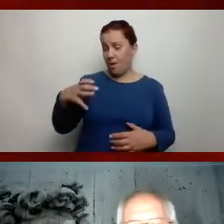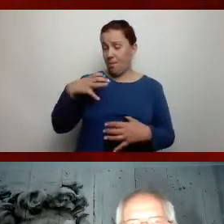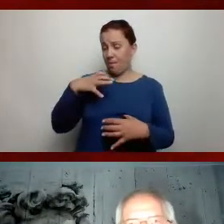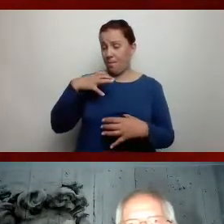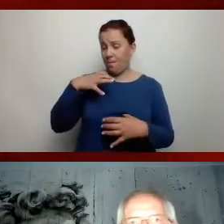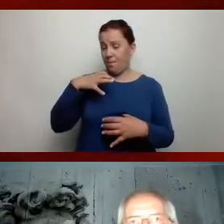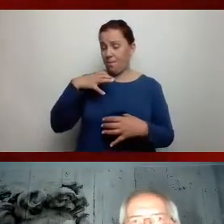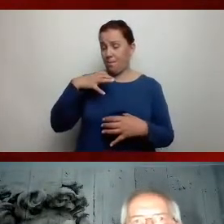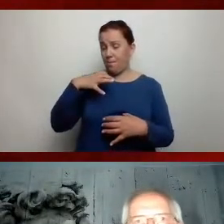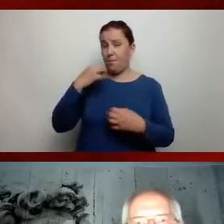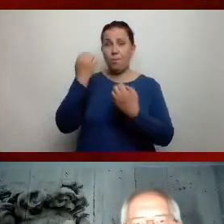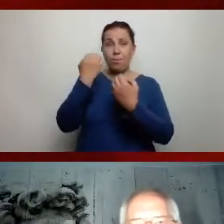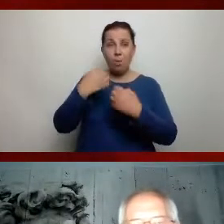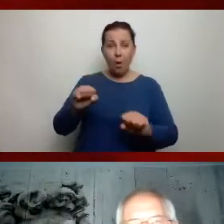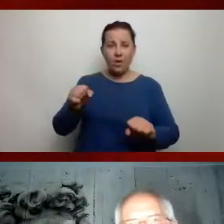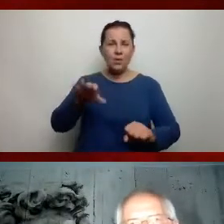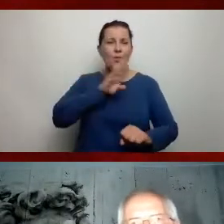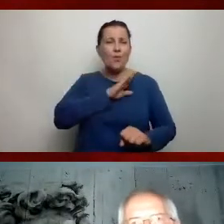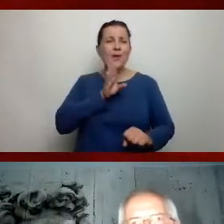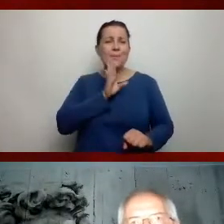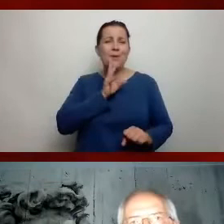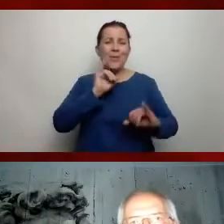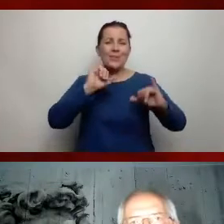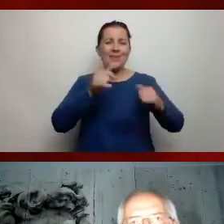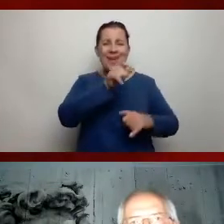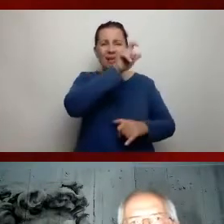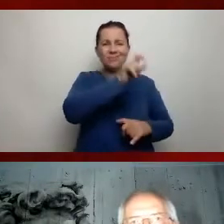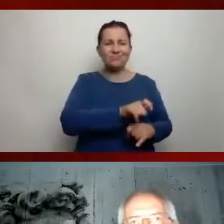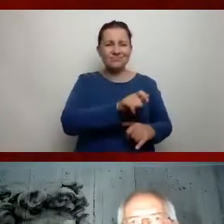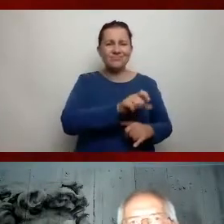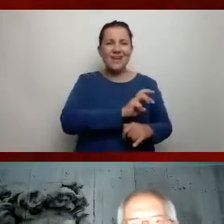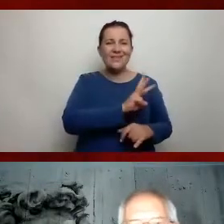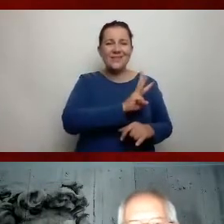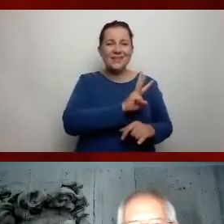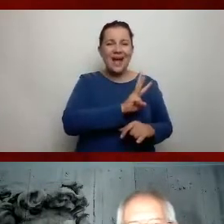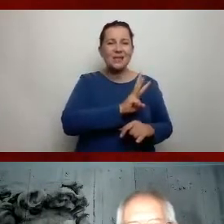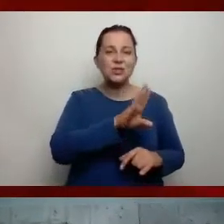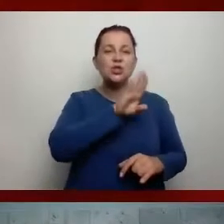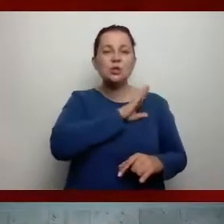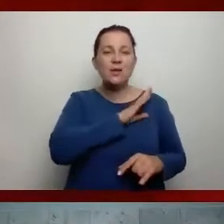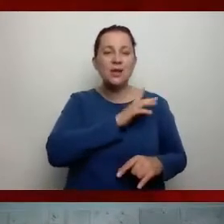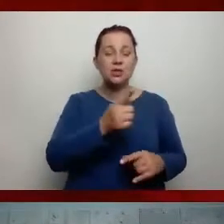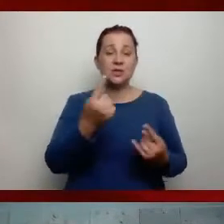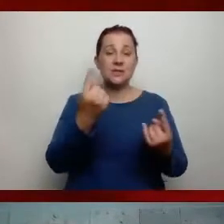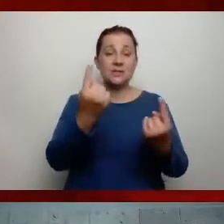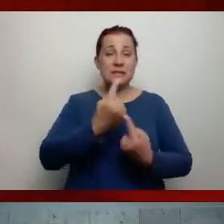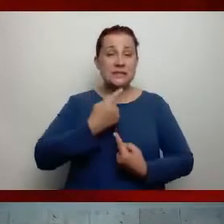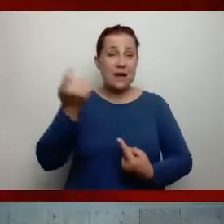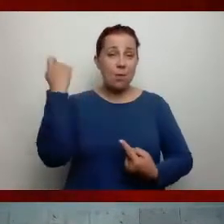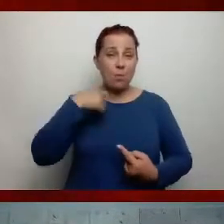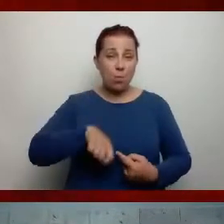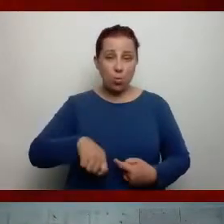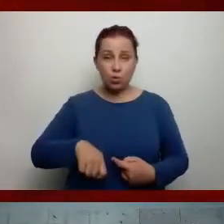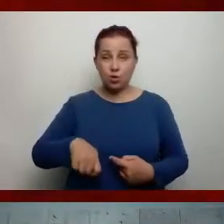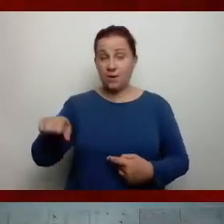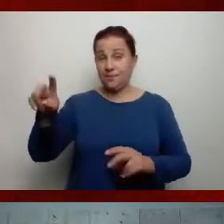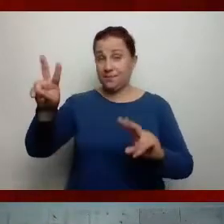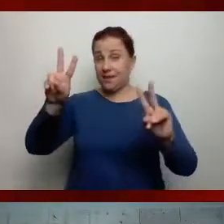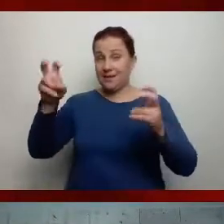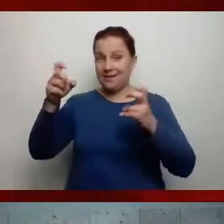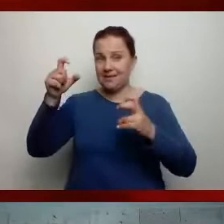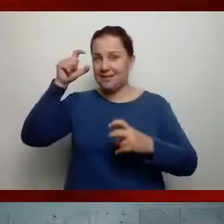jak Witkacy, śmiercią rozumiem samobójczą, zacytuję z utworu Jacka pod tytułem